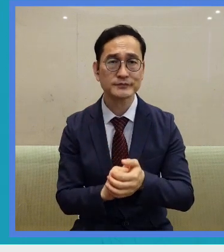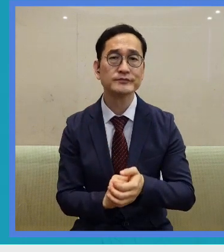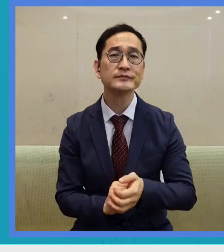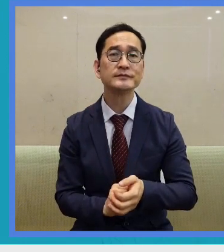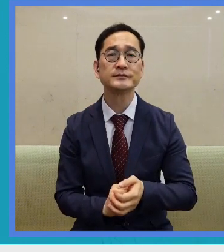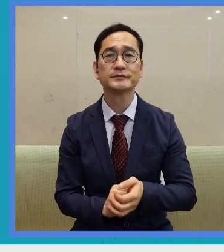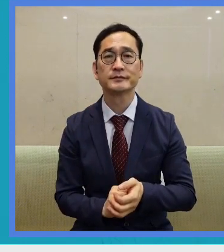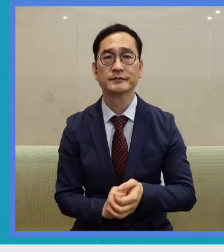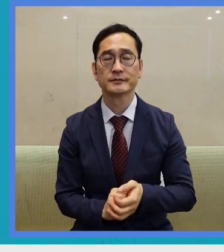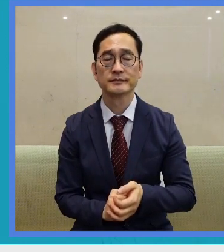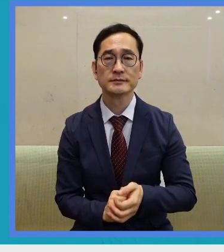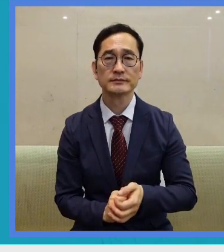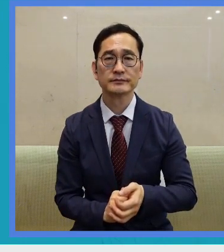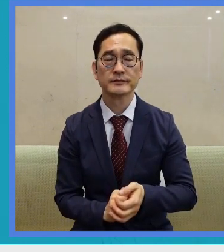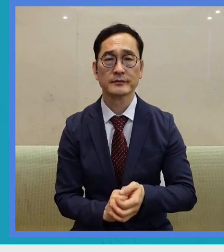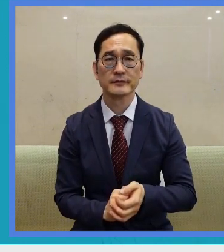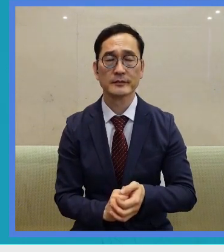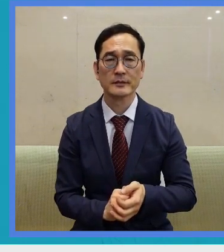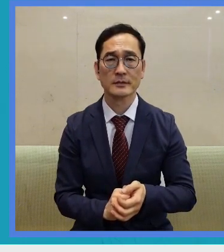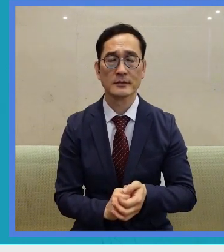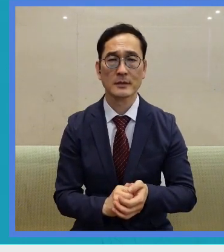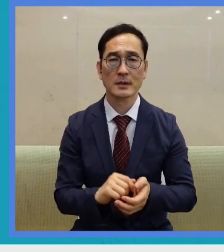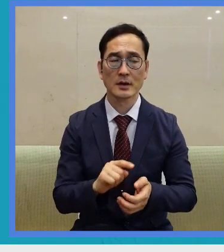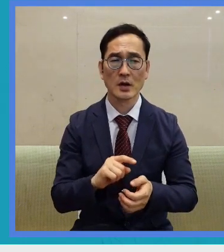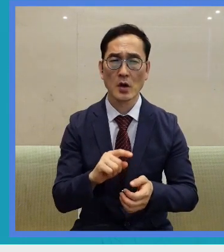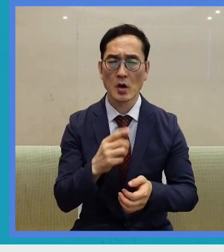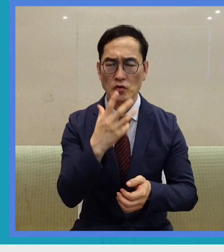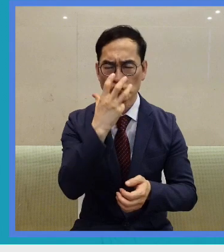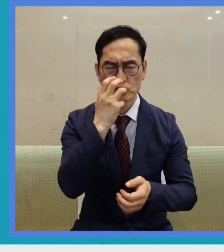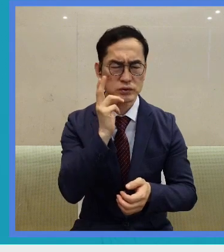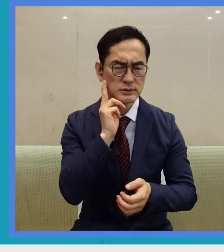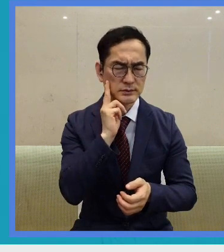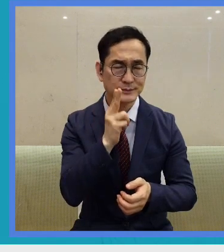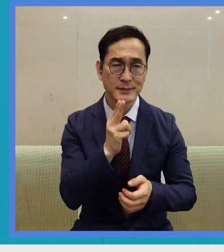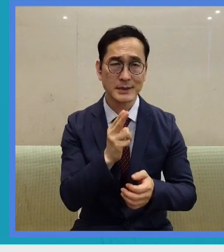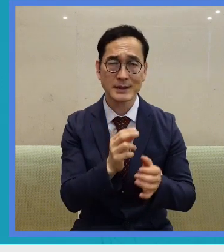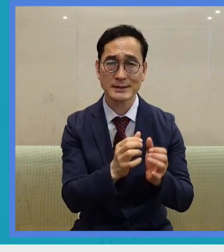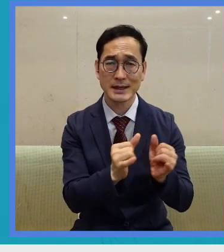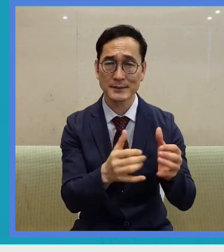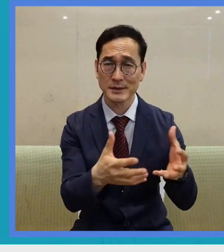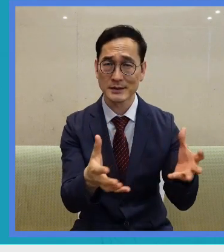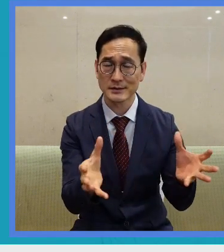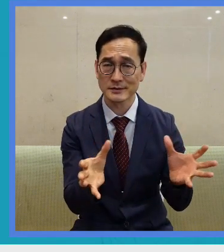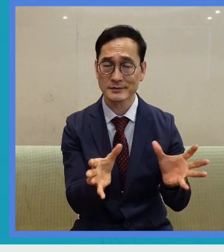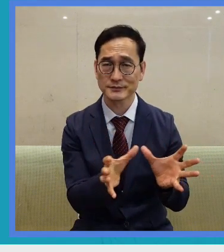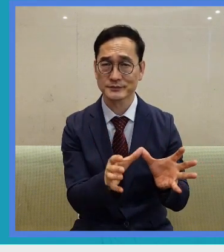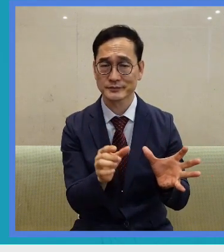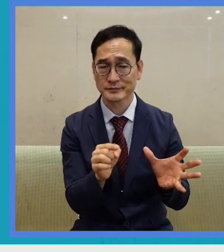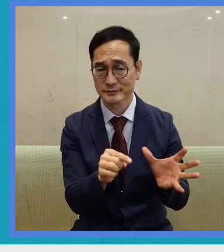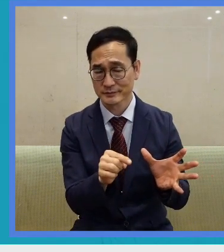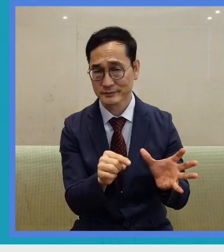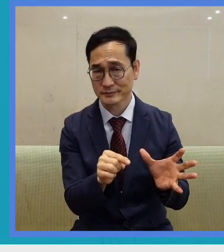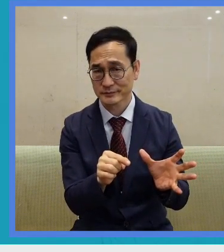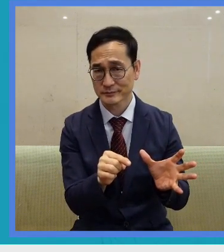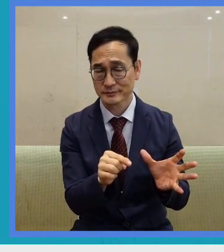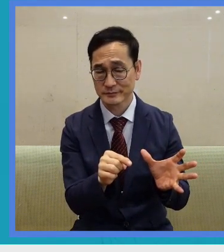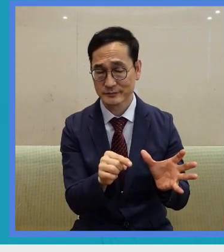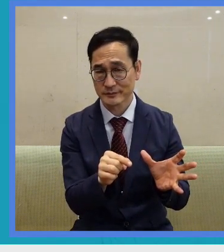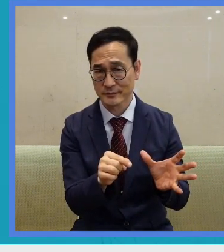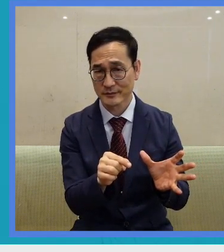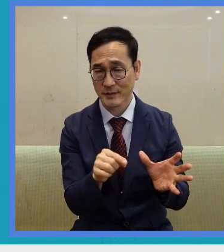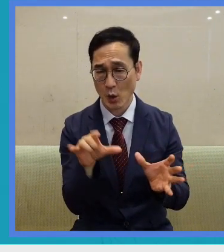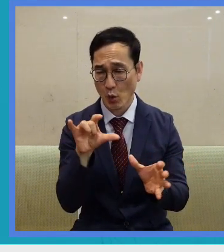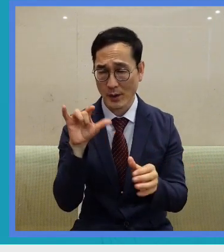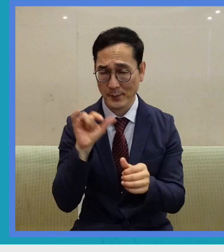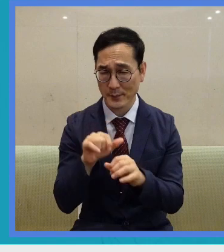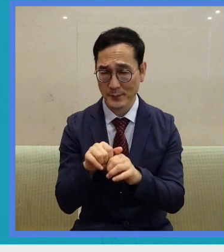특히 기존의 우울 증상이 심했던 그룹에서 지금 변화가 있었는데, 지금 코로나19 이후에 이제